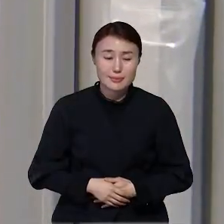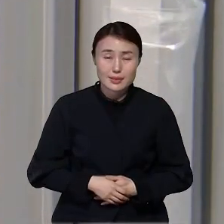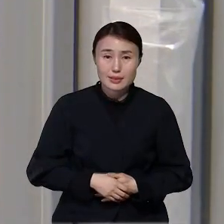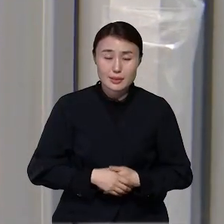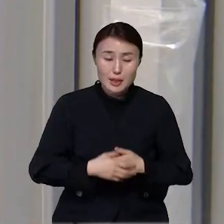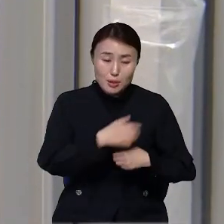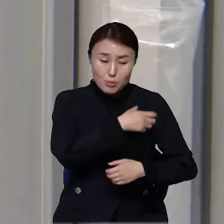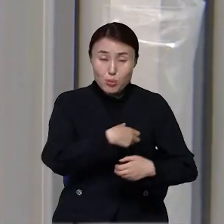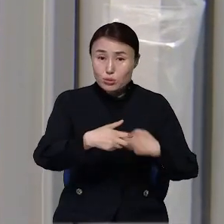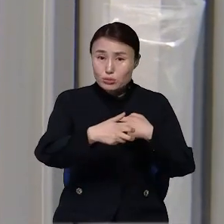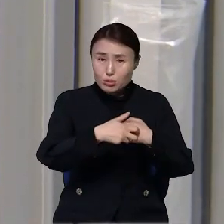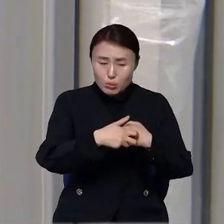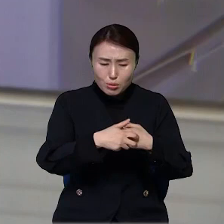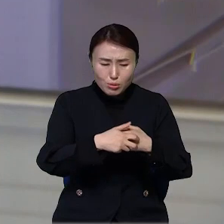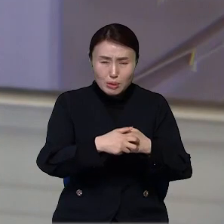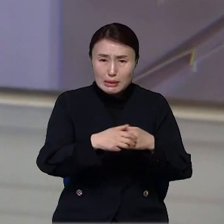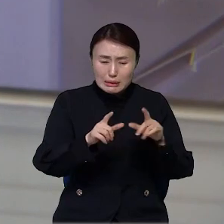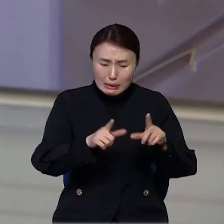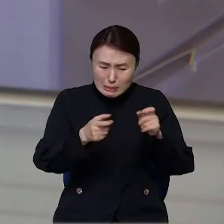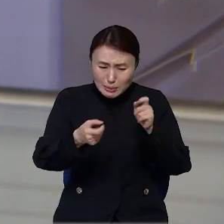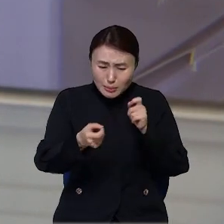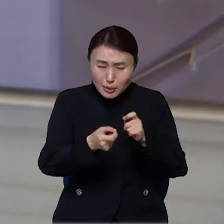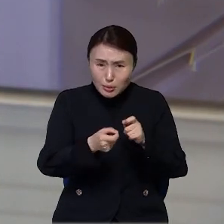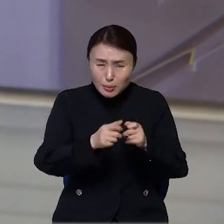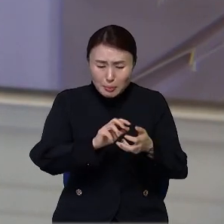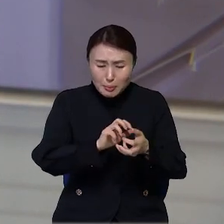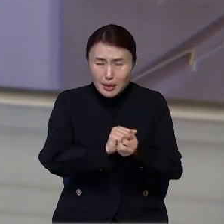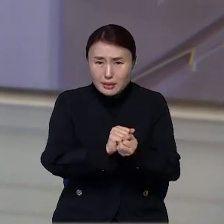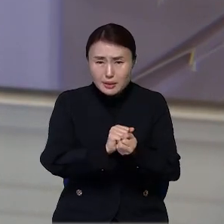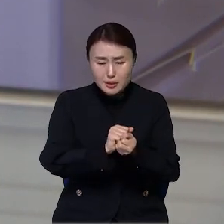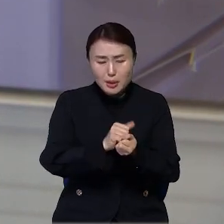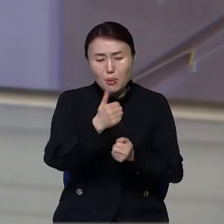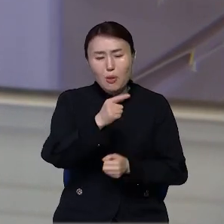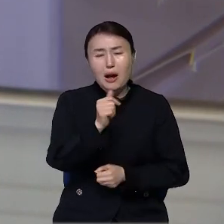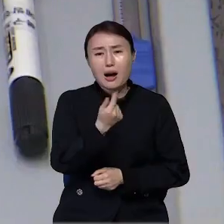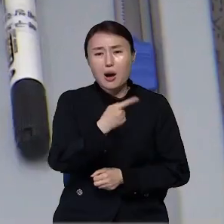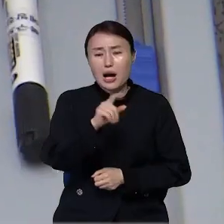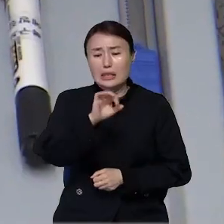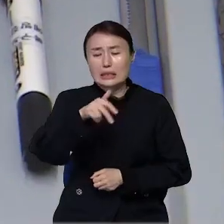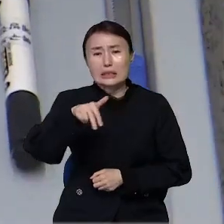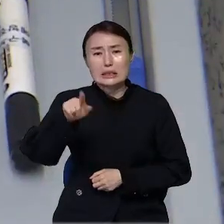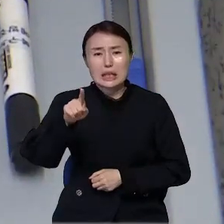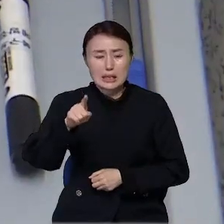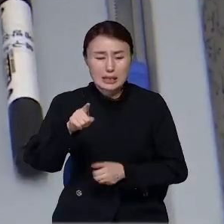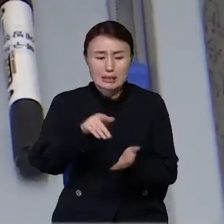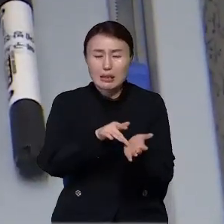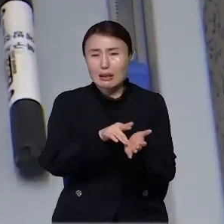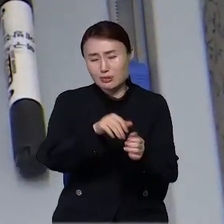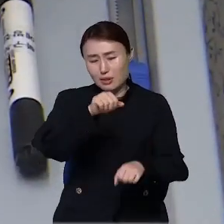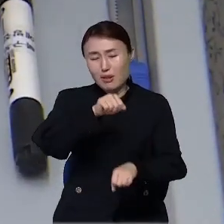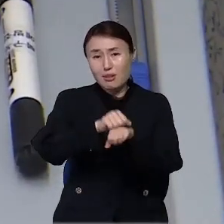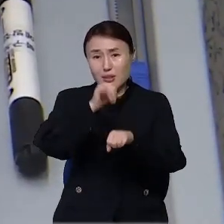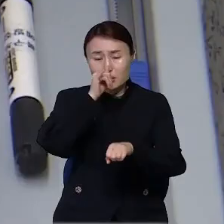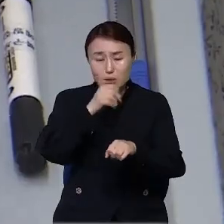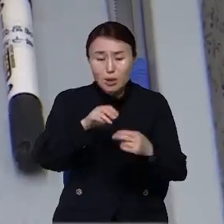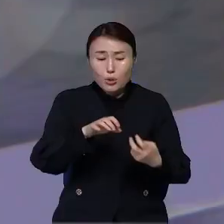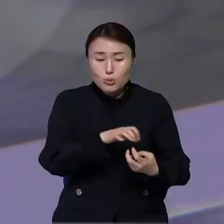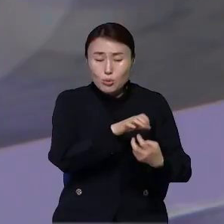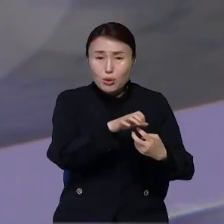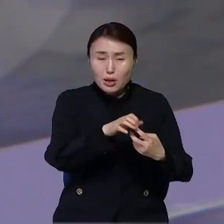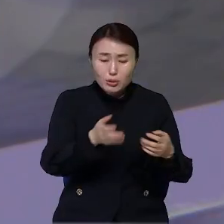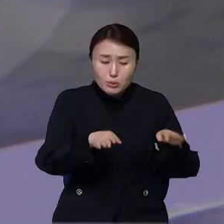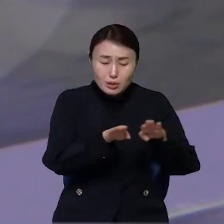보건소 저장고에 유효기간이 임박한 화이자 백신 상자가 쌓여 있습니다. 지난달 요양기관들에 제공됐다 최근